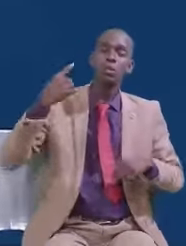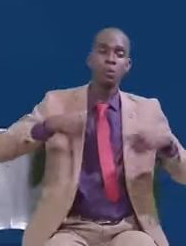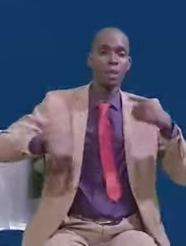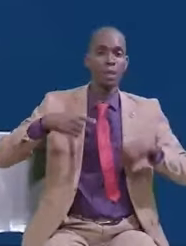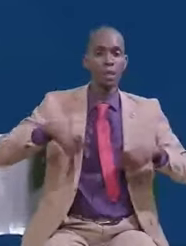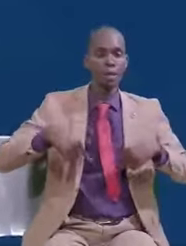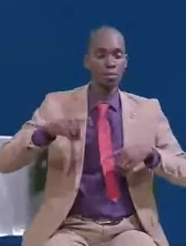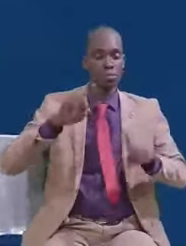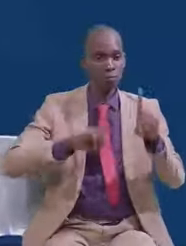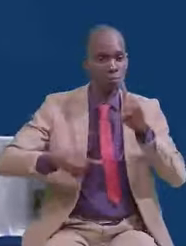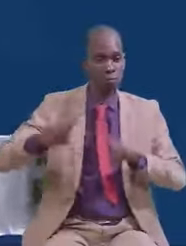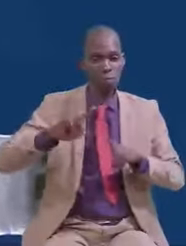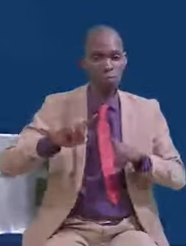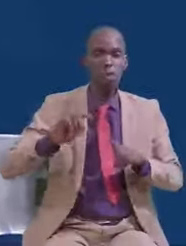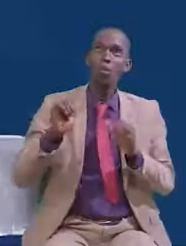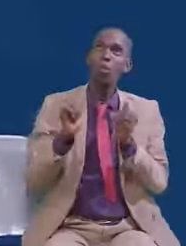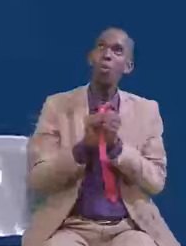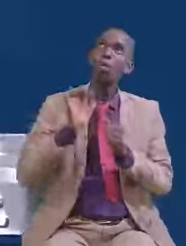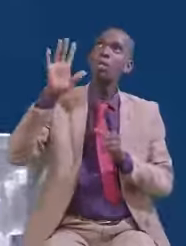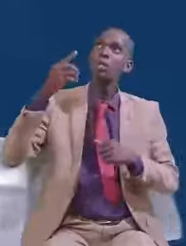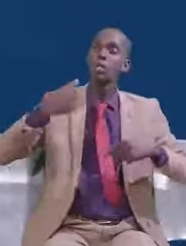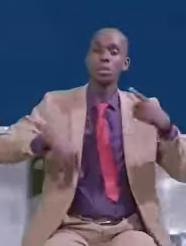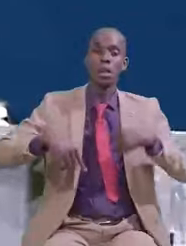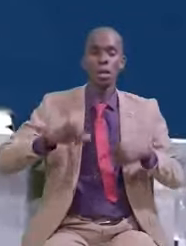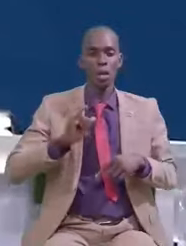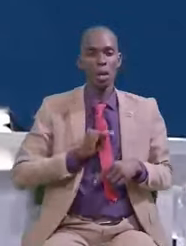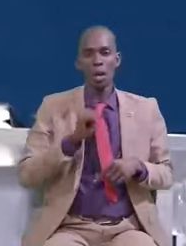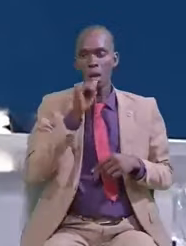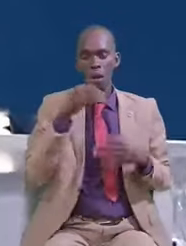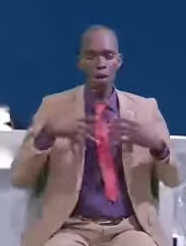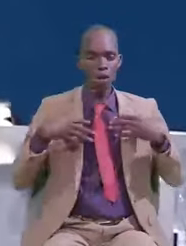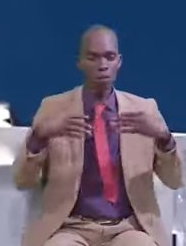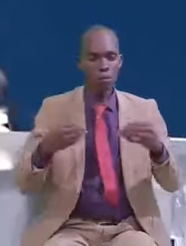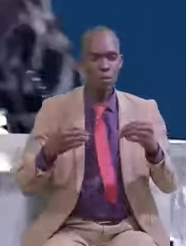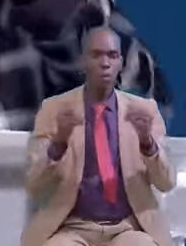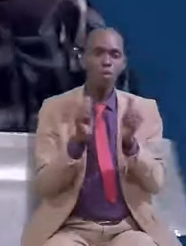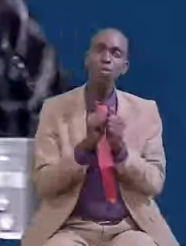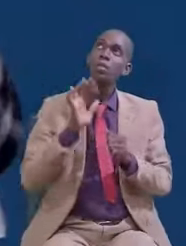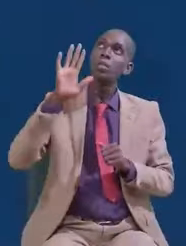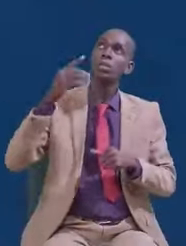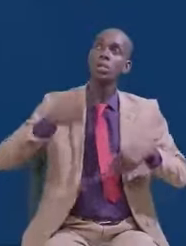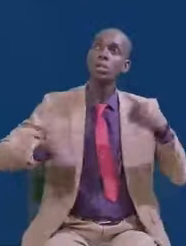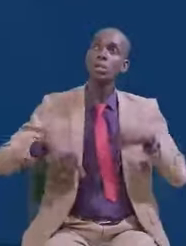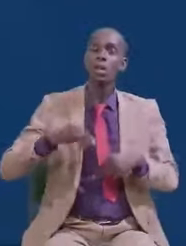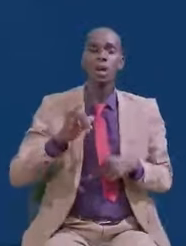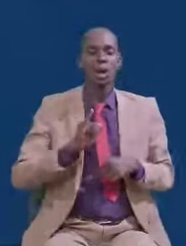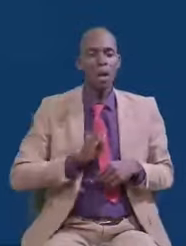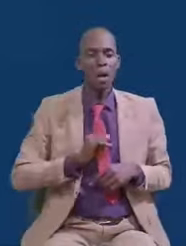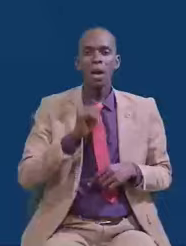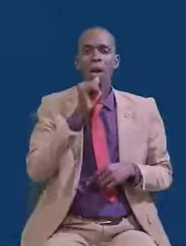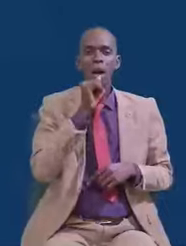que je suis guéri. Avec ses meurtrissures, je suis guéri.